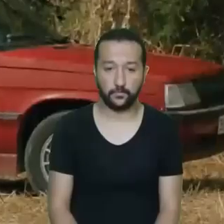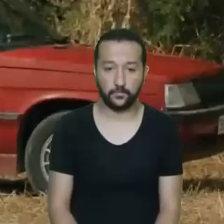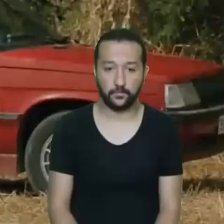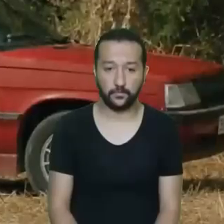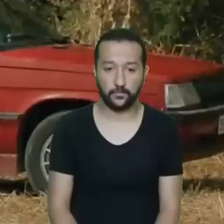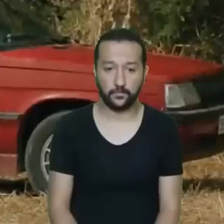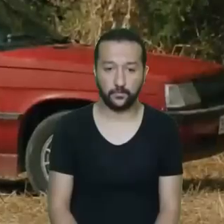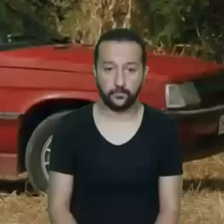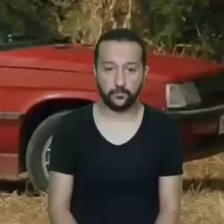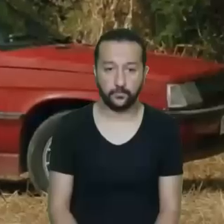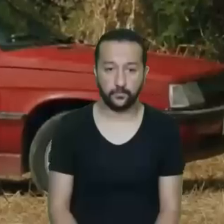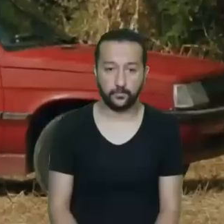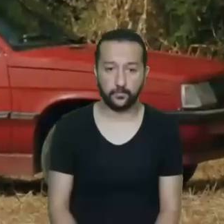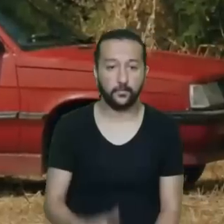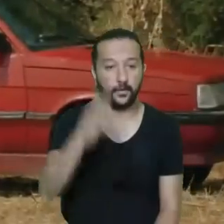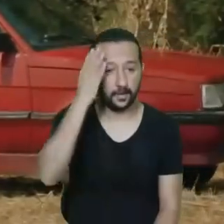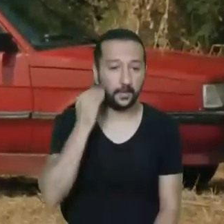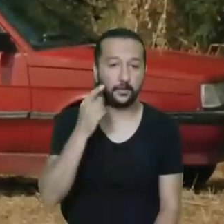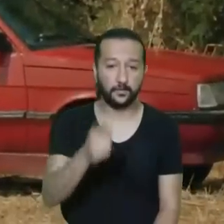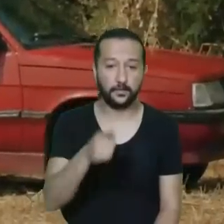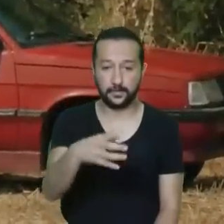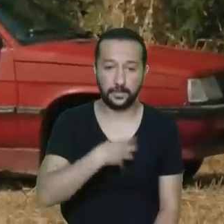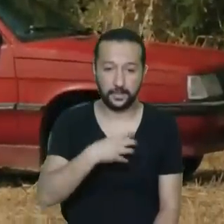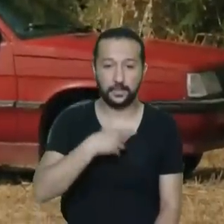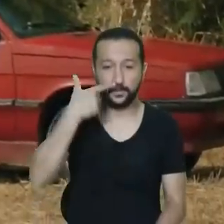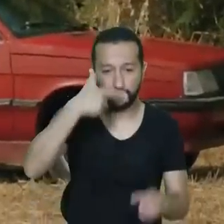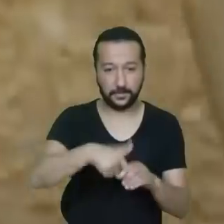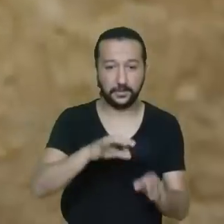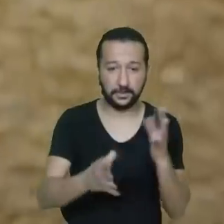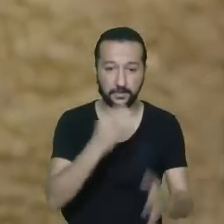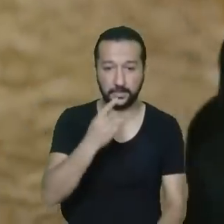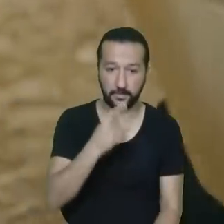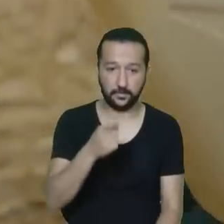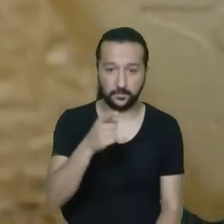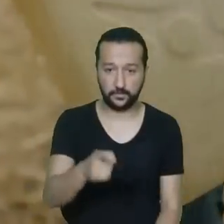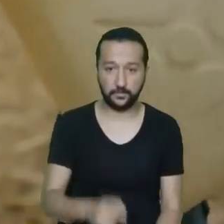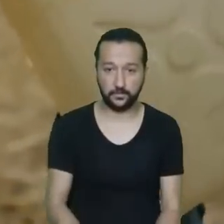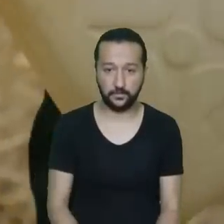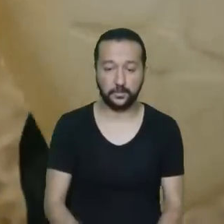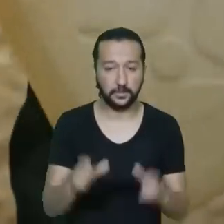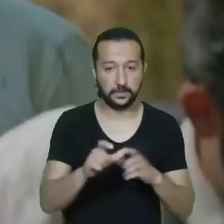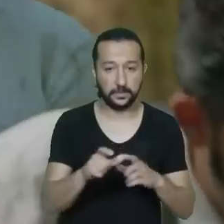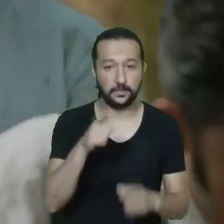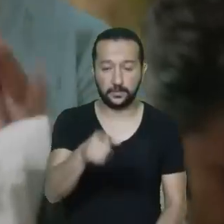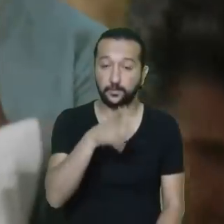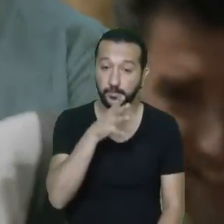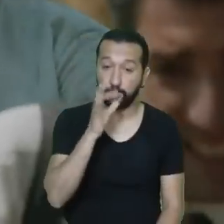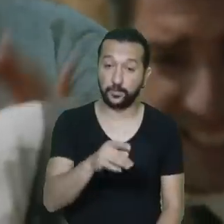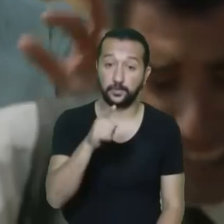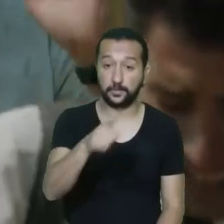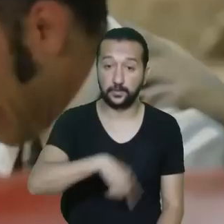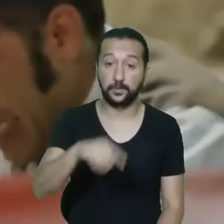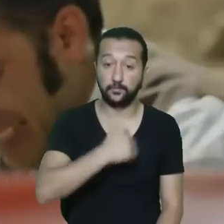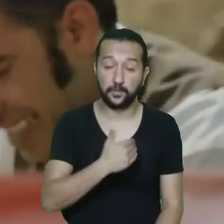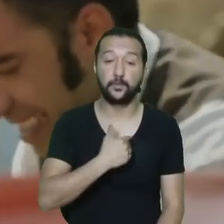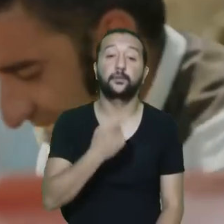İsmail bagajı açtı. Anladım. Kendi benziniyle yakacağız diyorsunuz. Sadıç'la biliyorsunuz ki